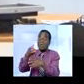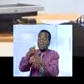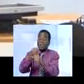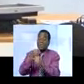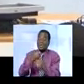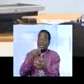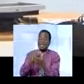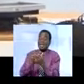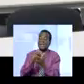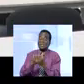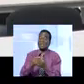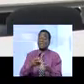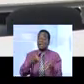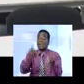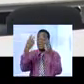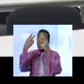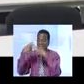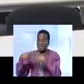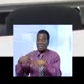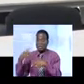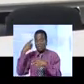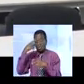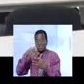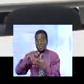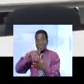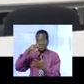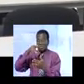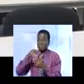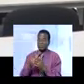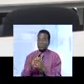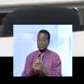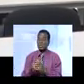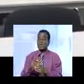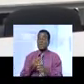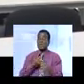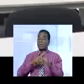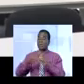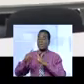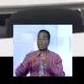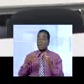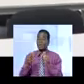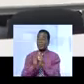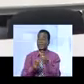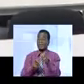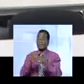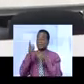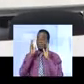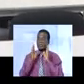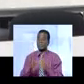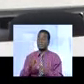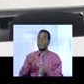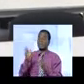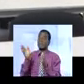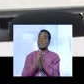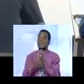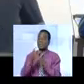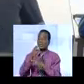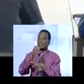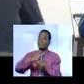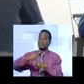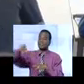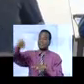saluée par l'ensemble des étudiants ivoiriens. Échange avec le directeur de l'école supérieure d'industrie